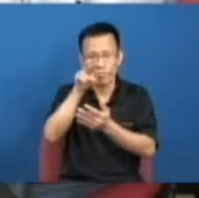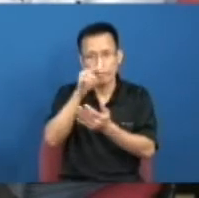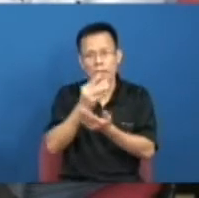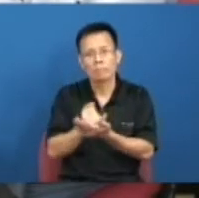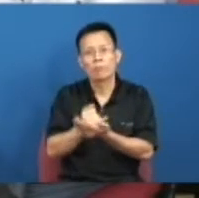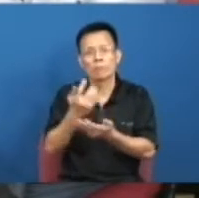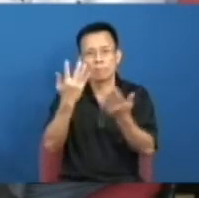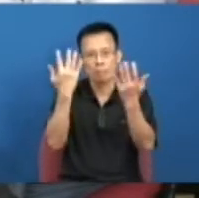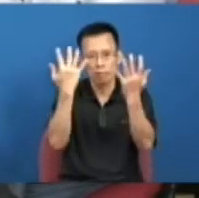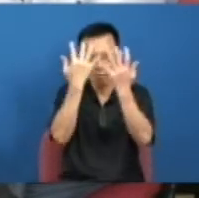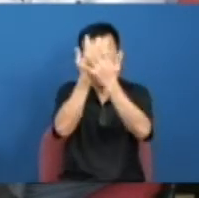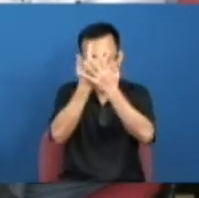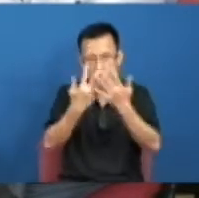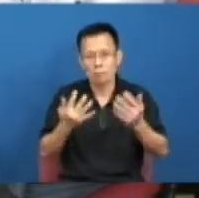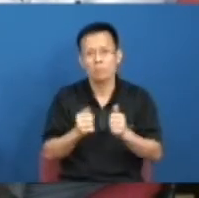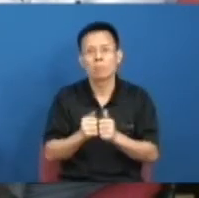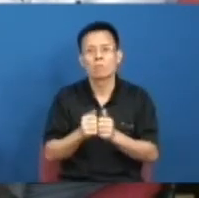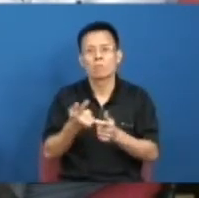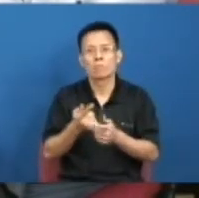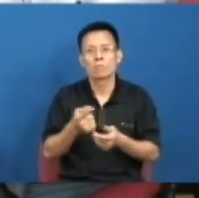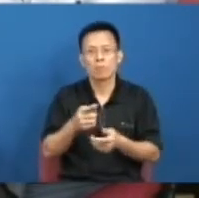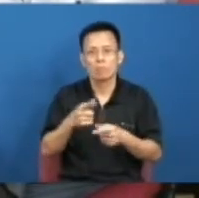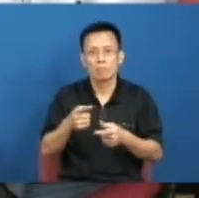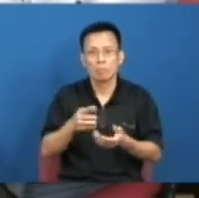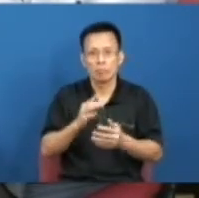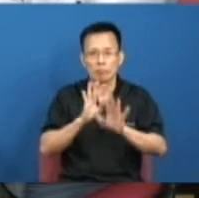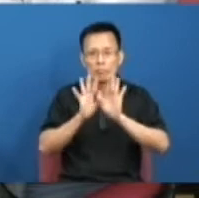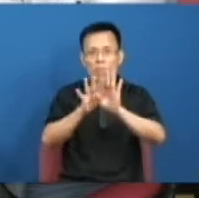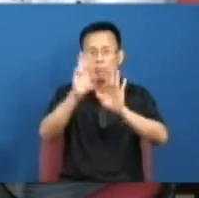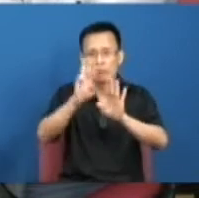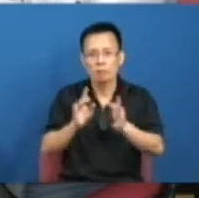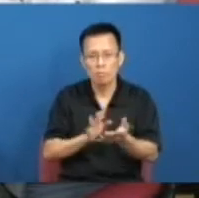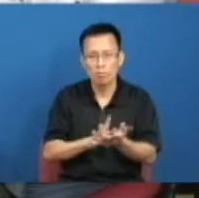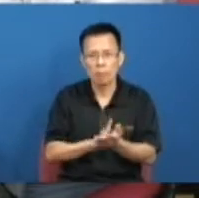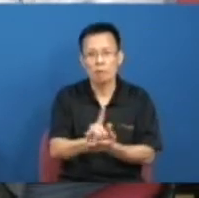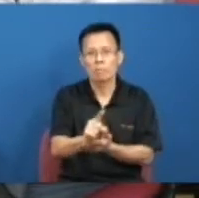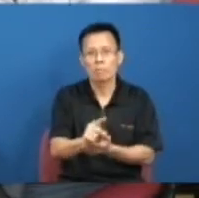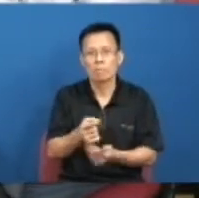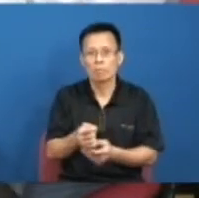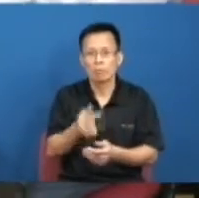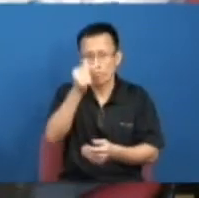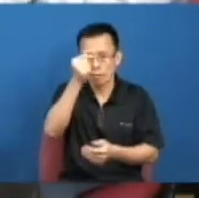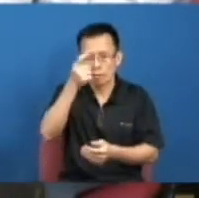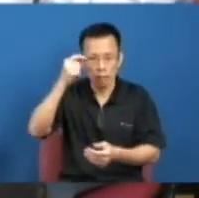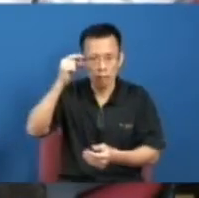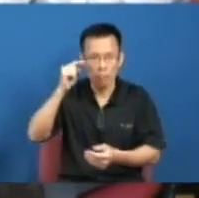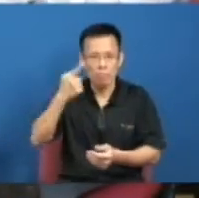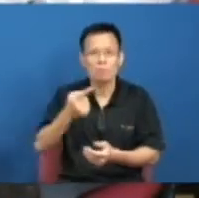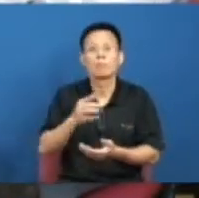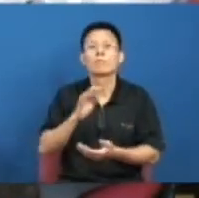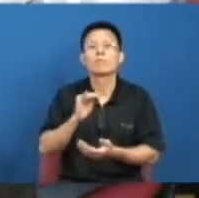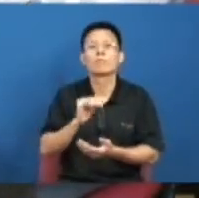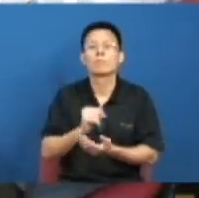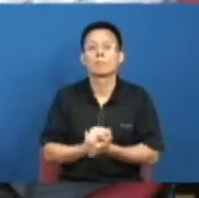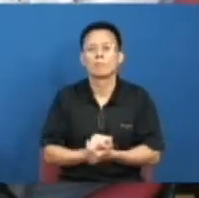即係有經驗嘅一啲即係防水專家咧，其實如果話用半日啫喎，係咪啊？ 半日 嘅時間咧就解決咗好